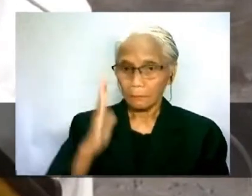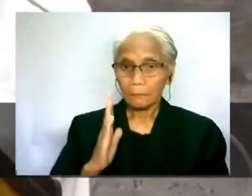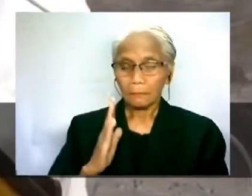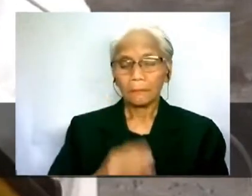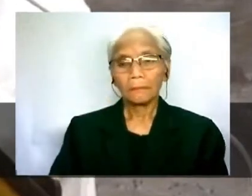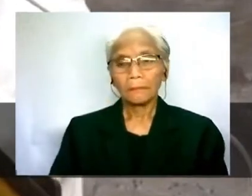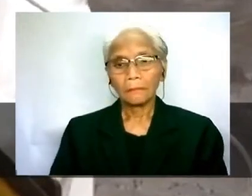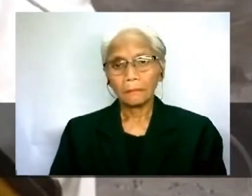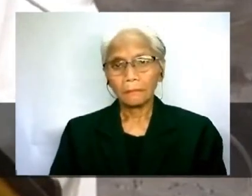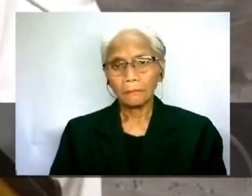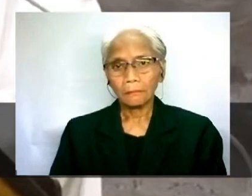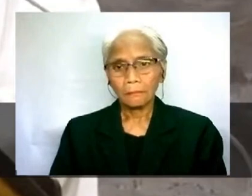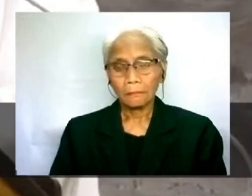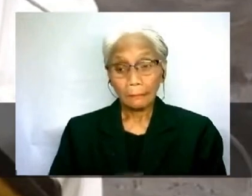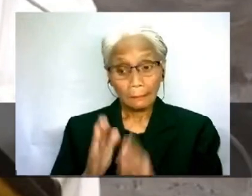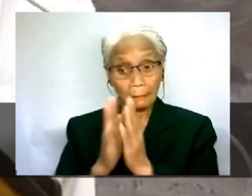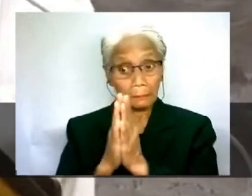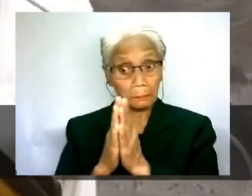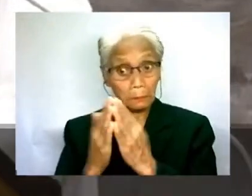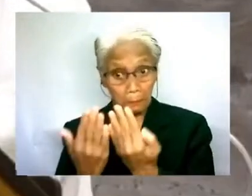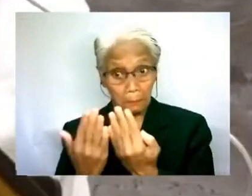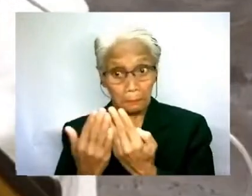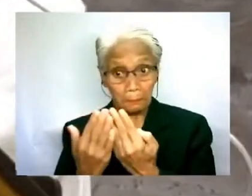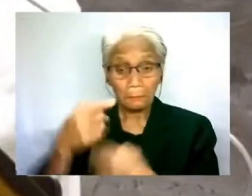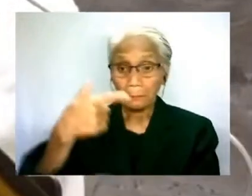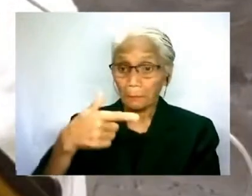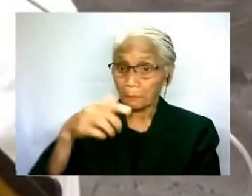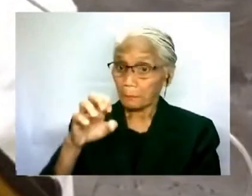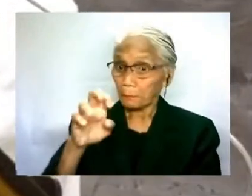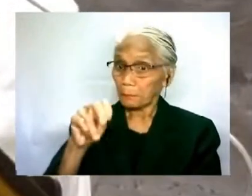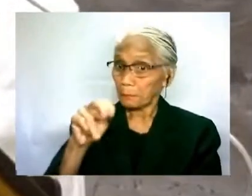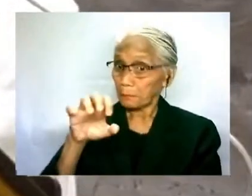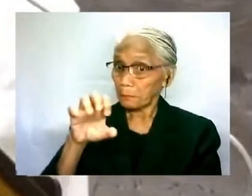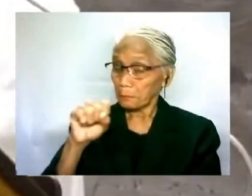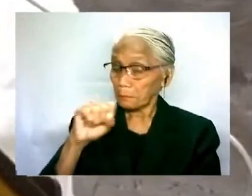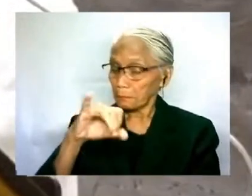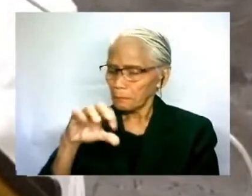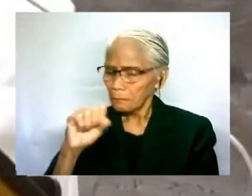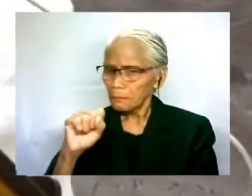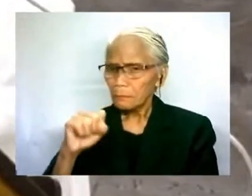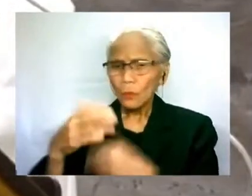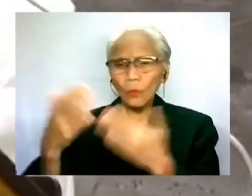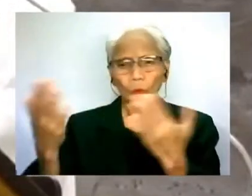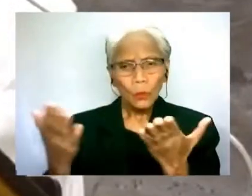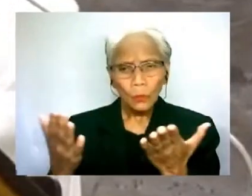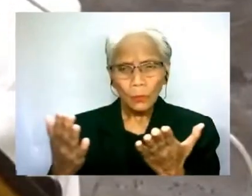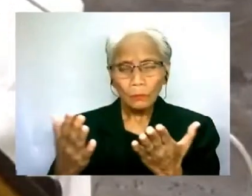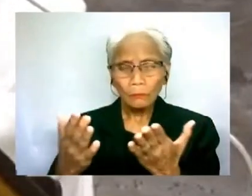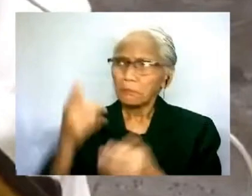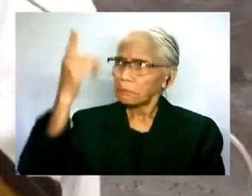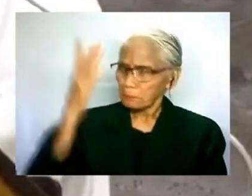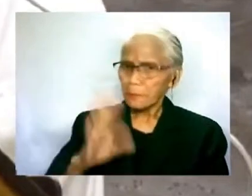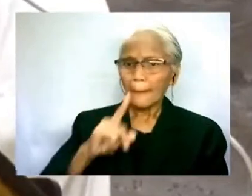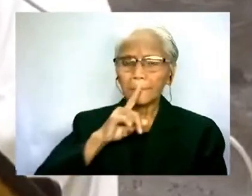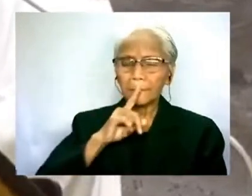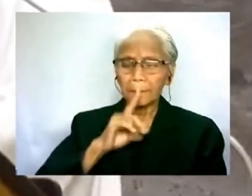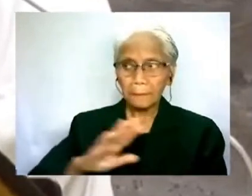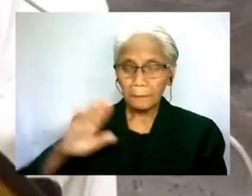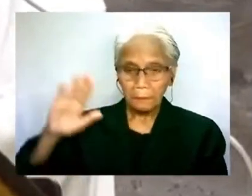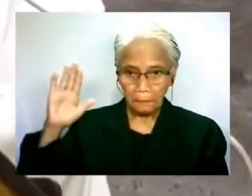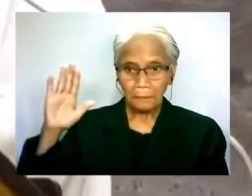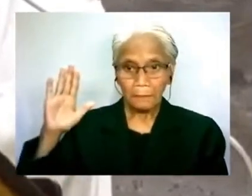Sa aklat ng Genesis, kung saan ipinangako ng Diyos na